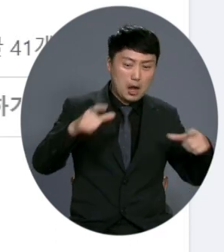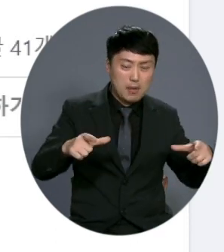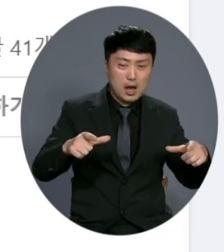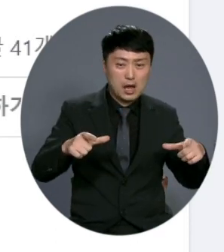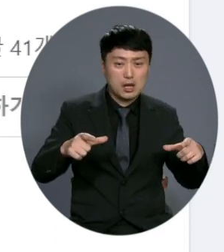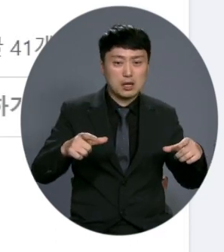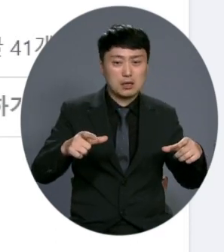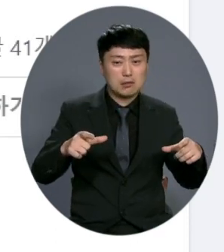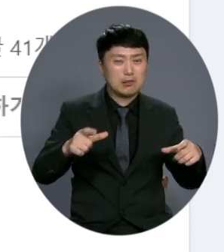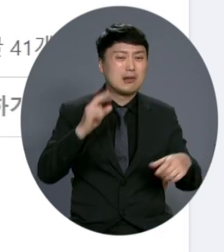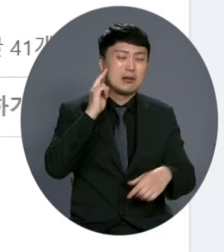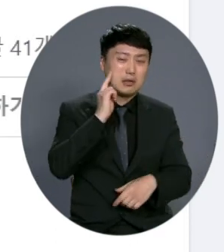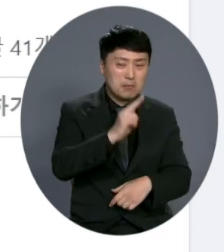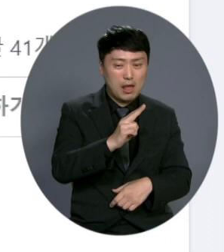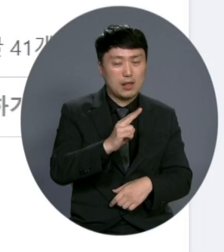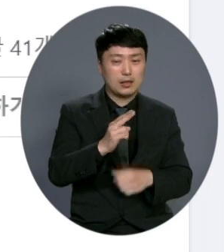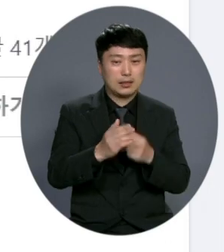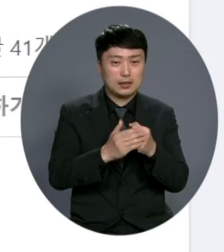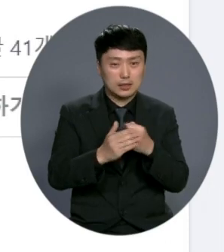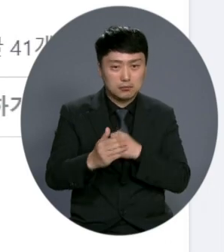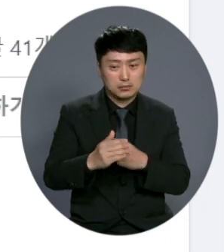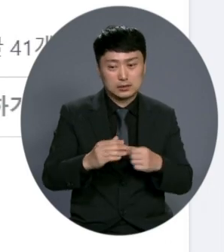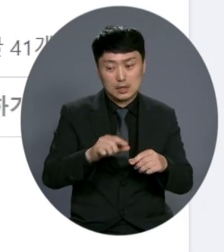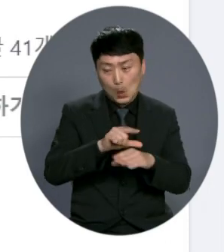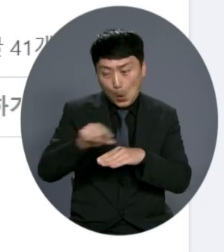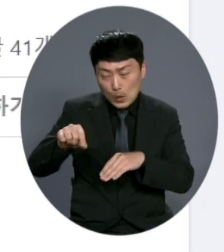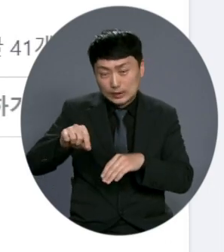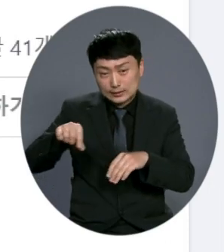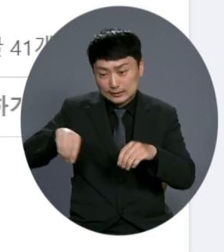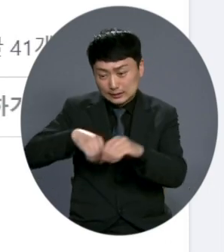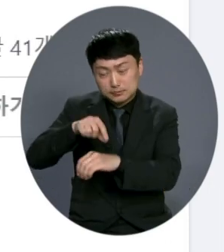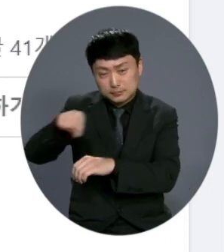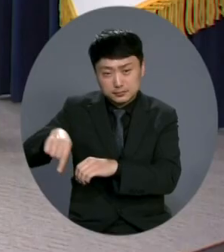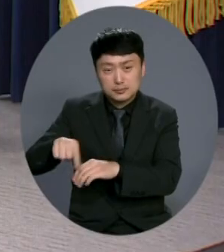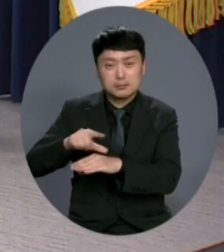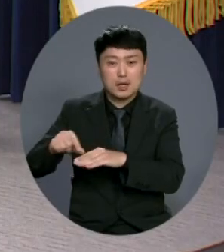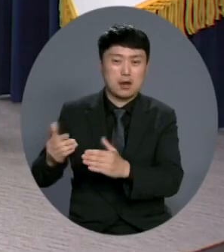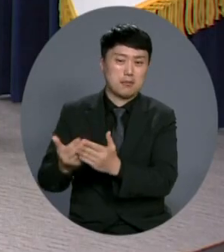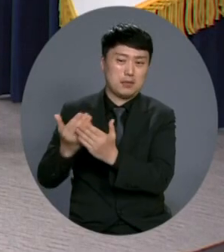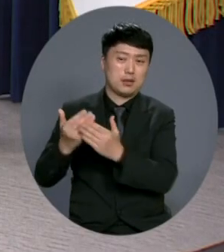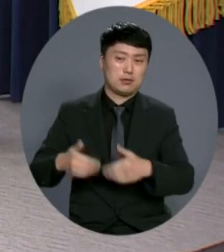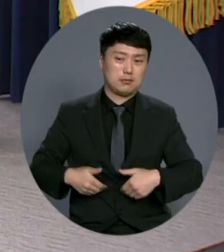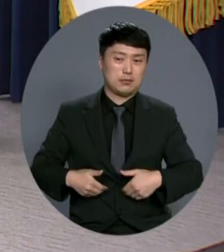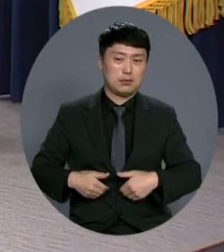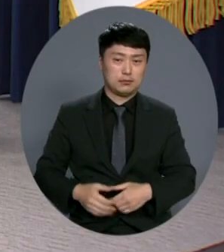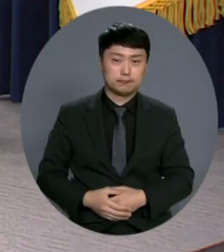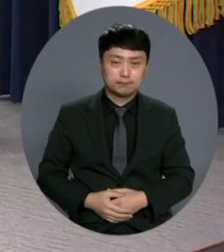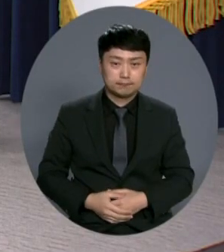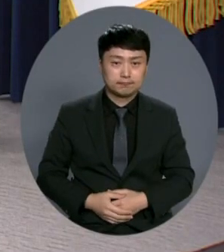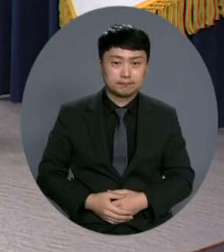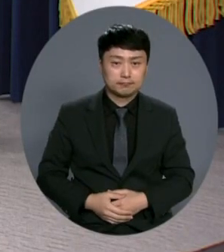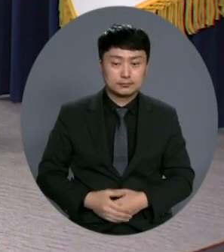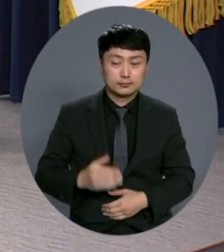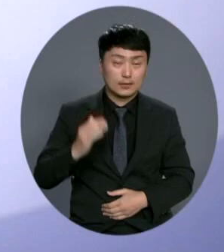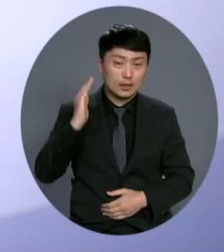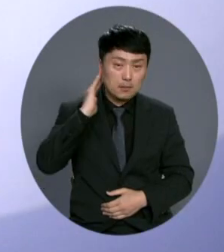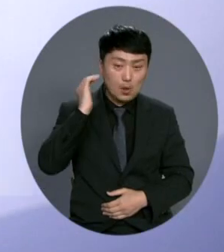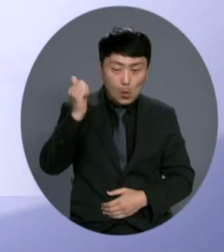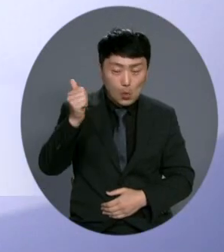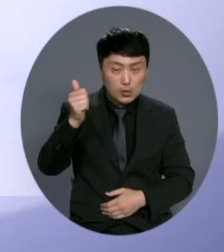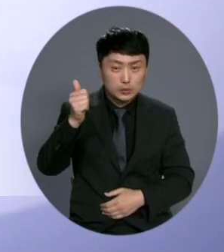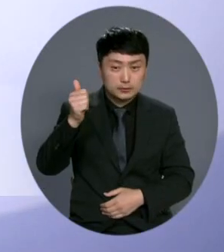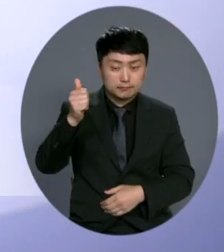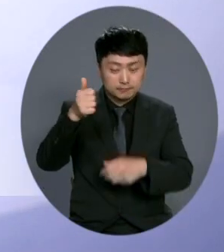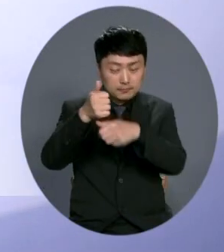초래하는게 냐면서 시대를 역행하는 정책이라고 비판했습니다 이런 가운데 대통령 직속